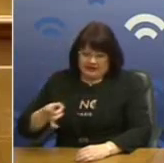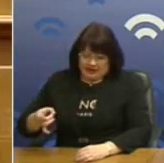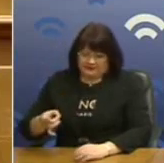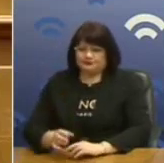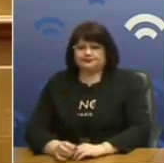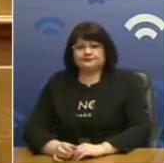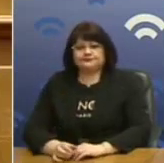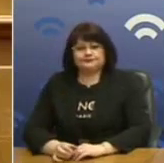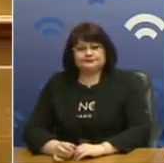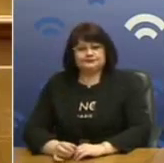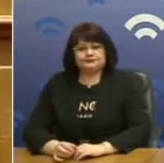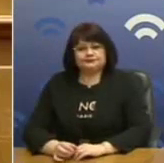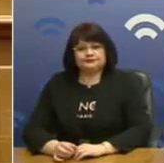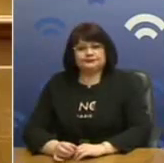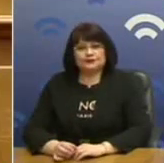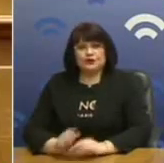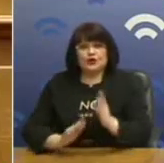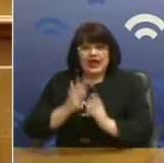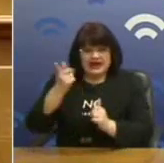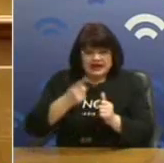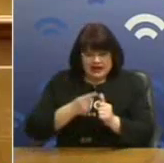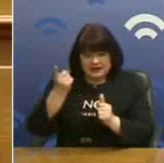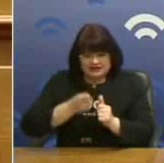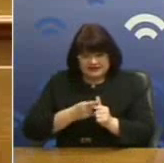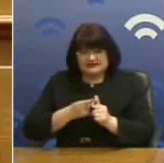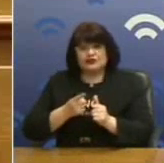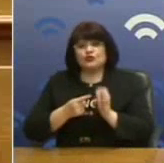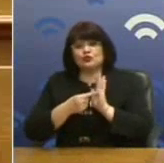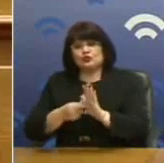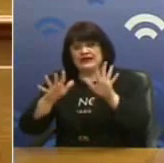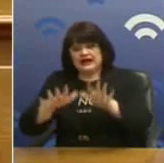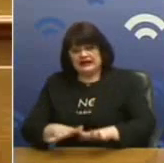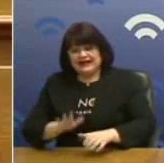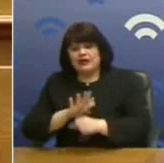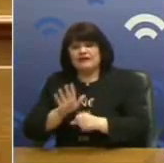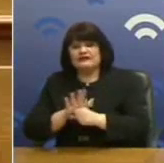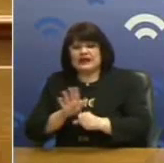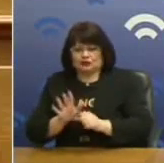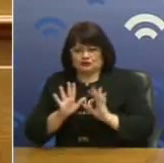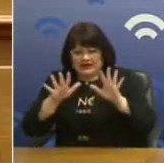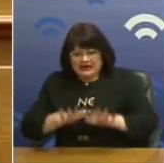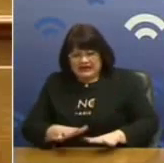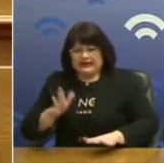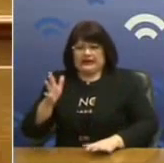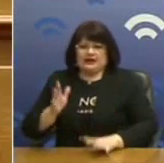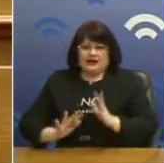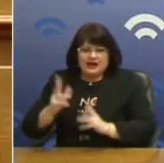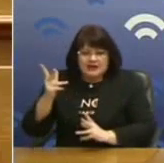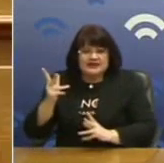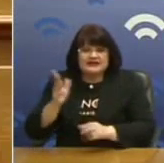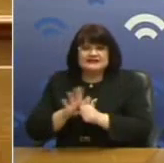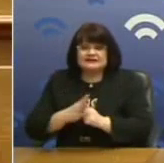ούτε οι ρυθμοί ανάπτυξης, ούτε οι δείκτες ανεργίας από μόνοι τους δεν αρκούν για να αισθανθούν οι πολίτες βελτίωση στη ζωή